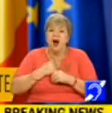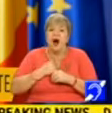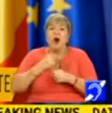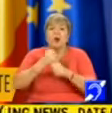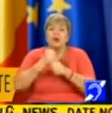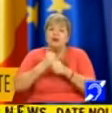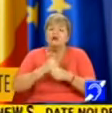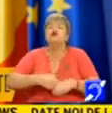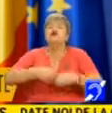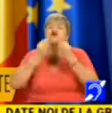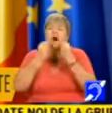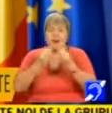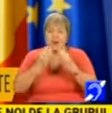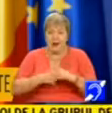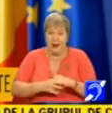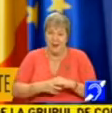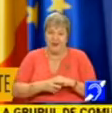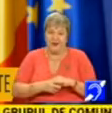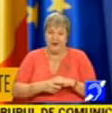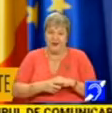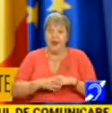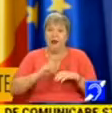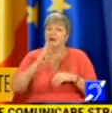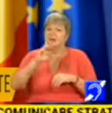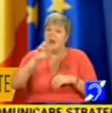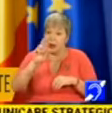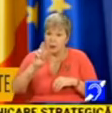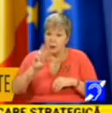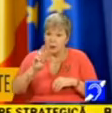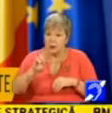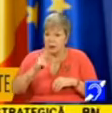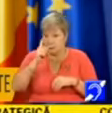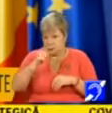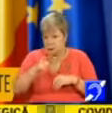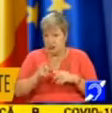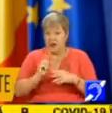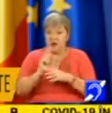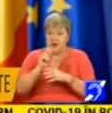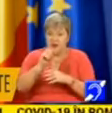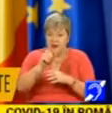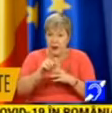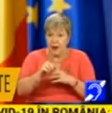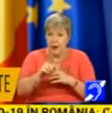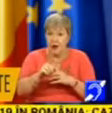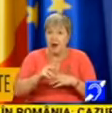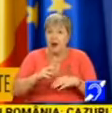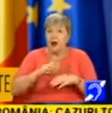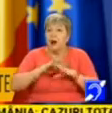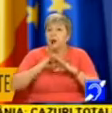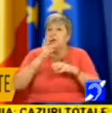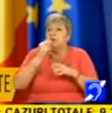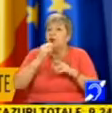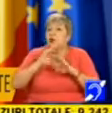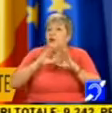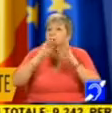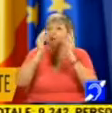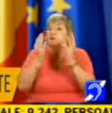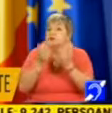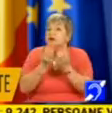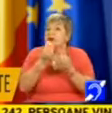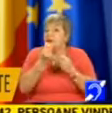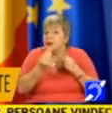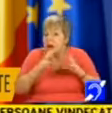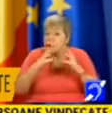foarte bine. Totuși, în acest context general foarte bun, au